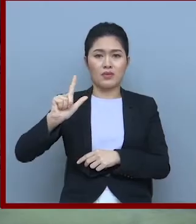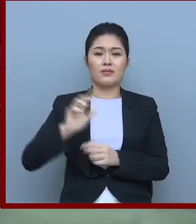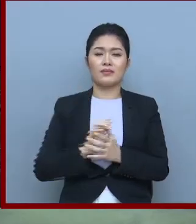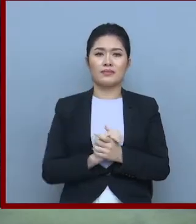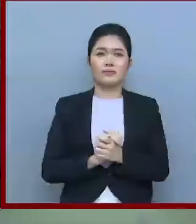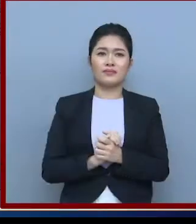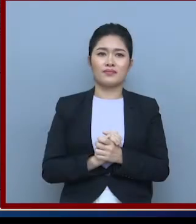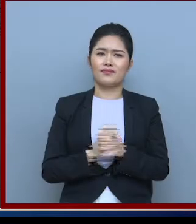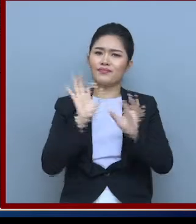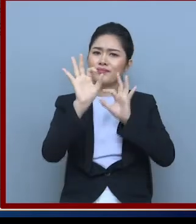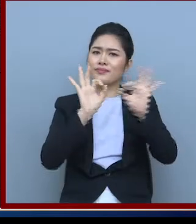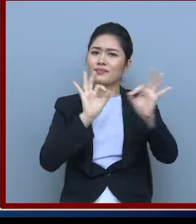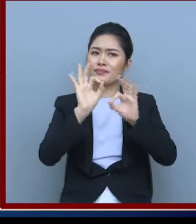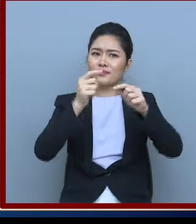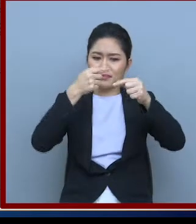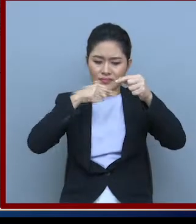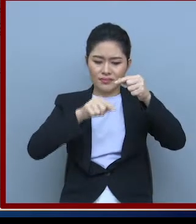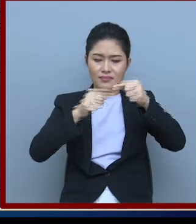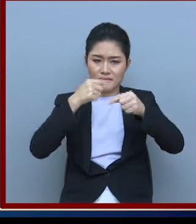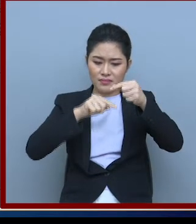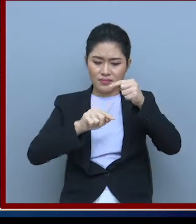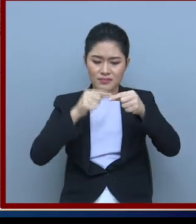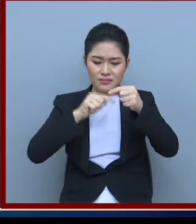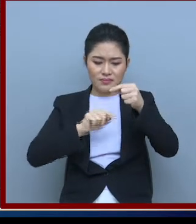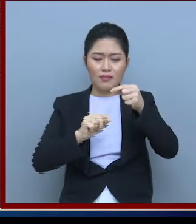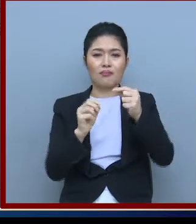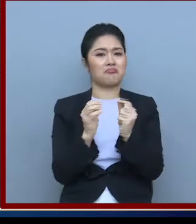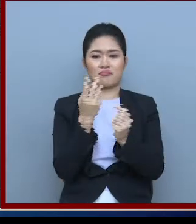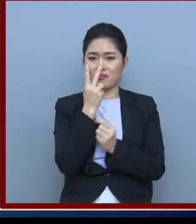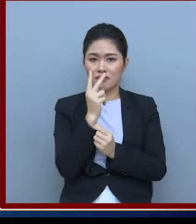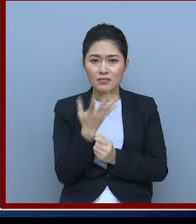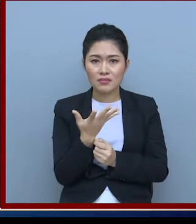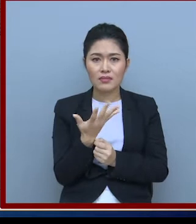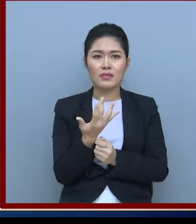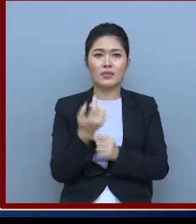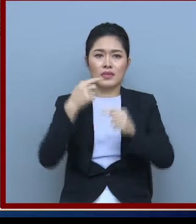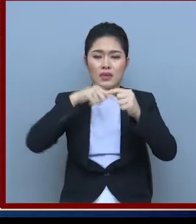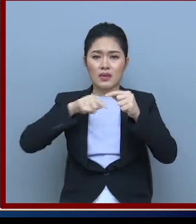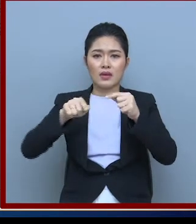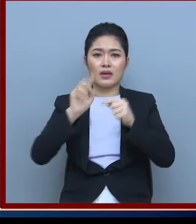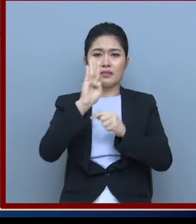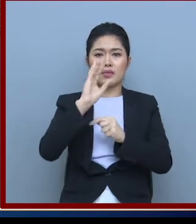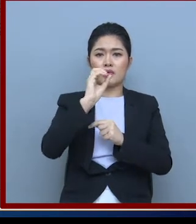แล้วไปเลือกดูนะครับของเราจะยังไม่มีนะครับให้ไปที่ Board